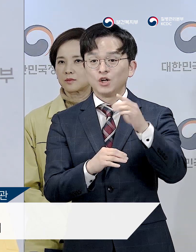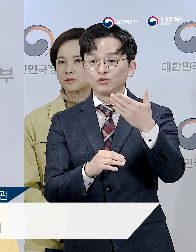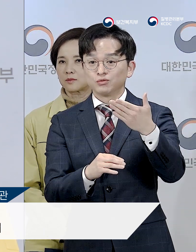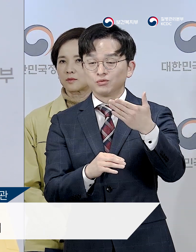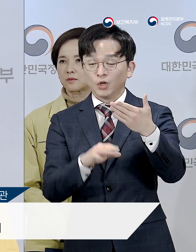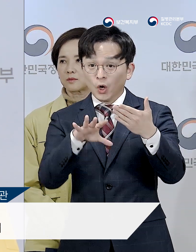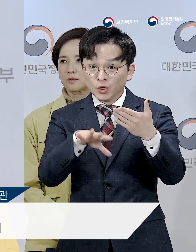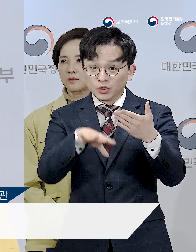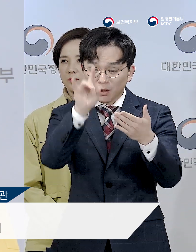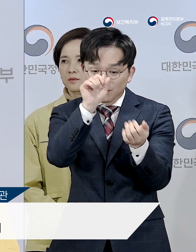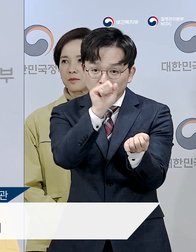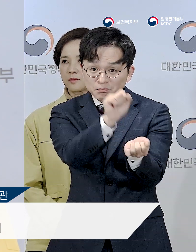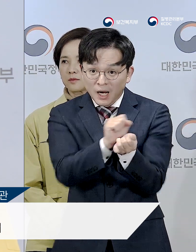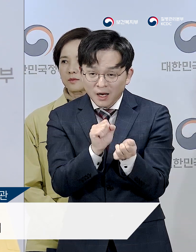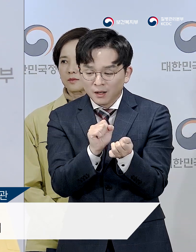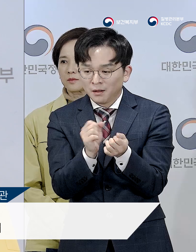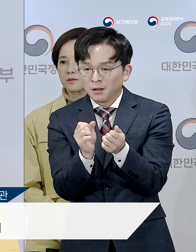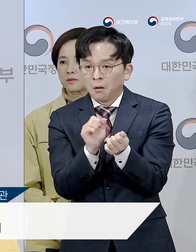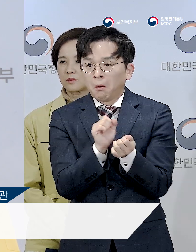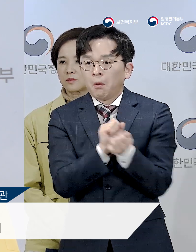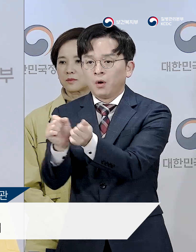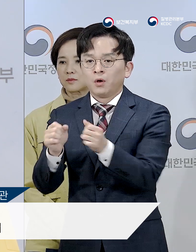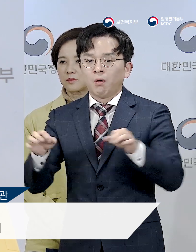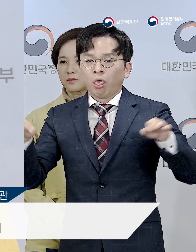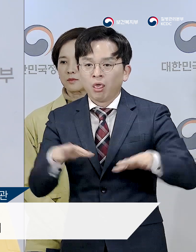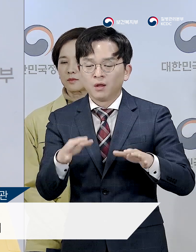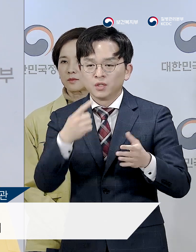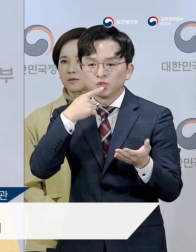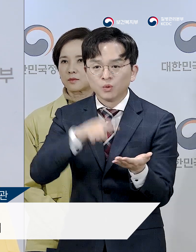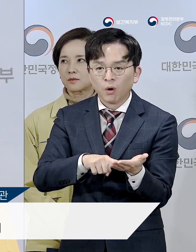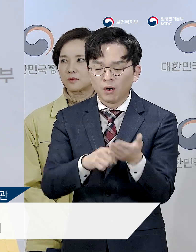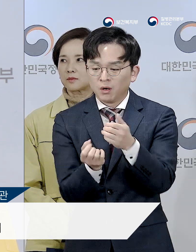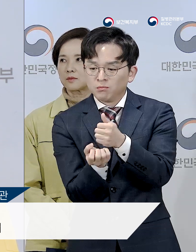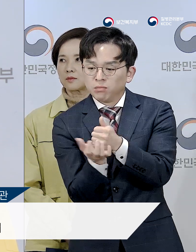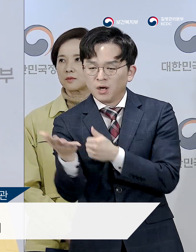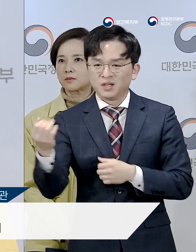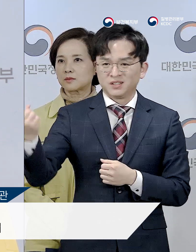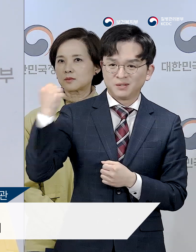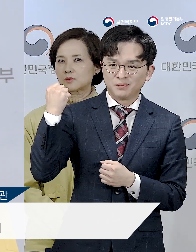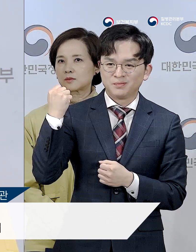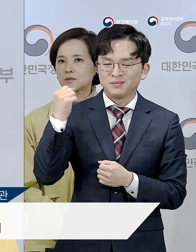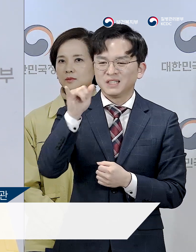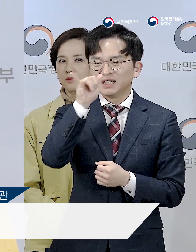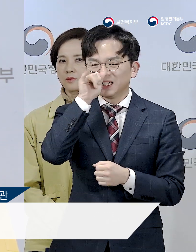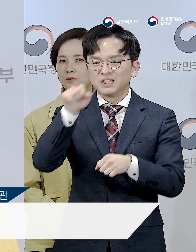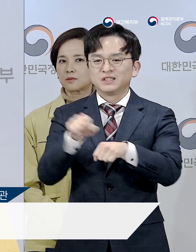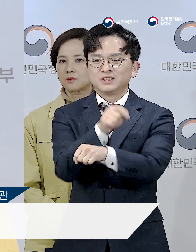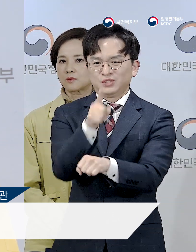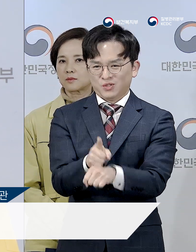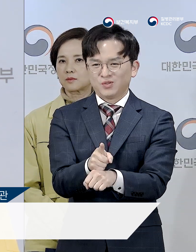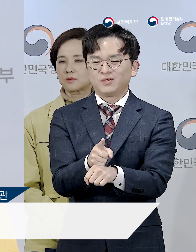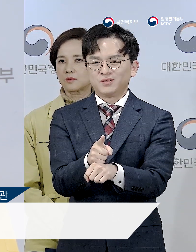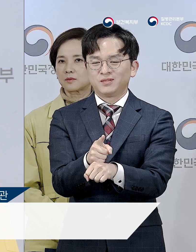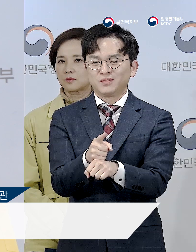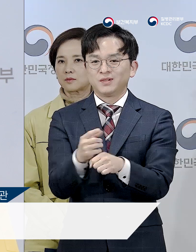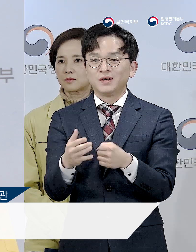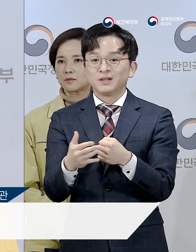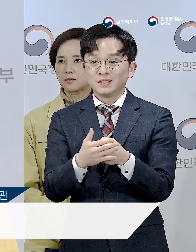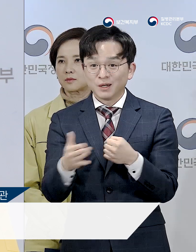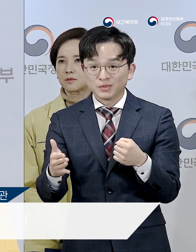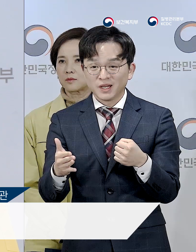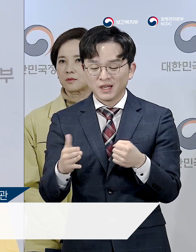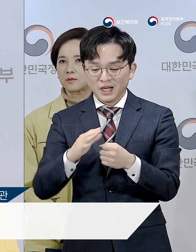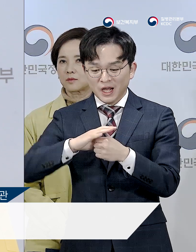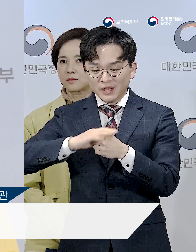초기에 전염력이 높고 전파 속도가 빠른 점을 고려할 때 지역적 전파에서 전국적